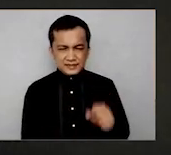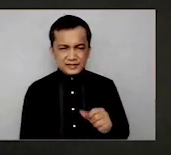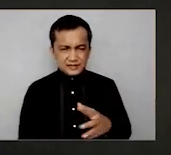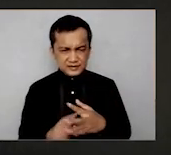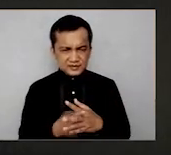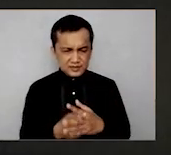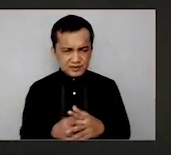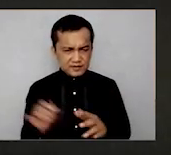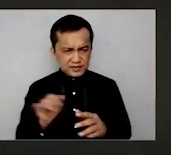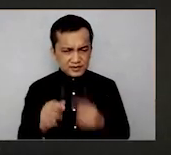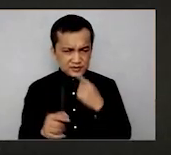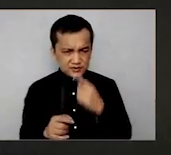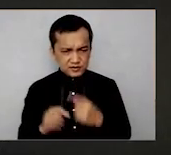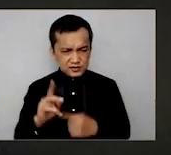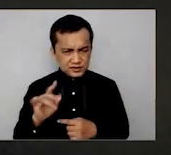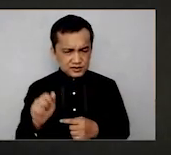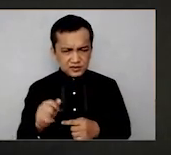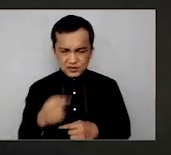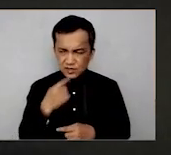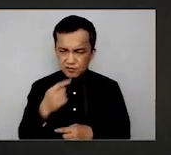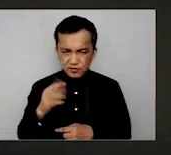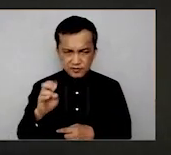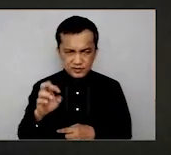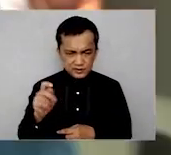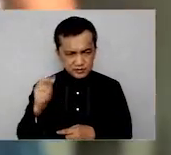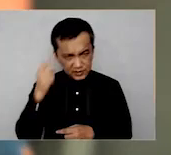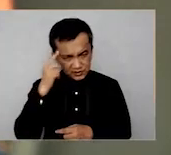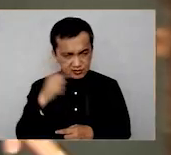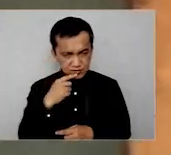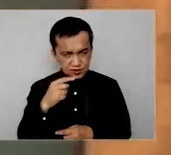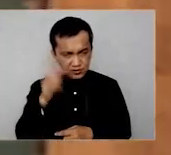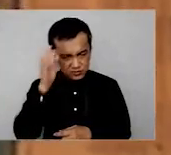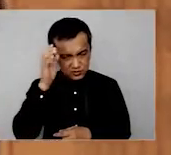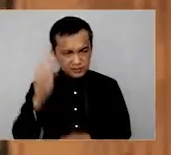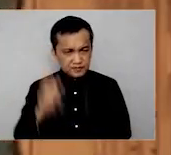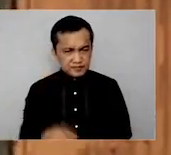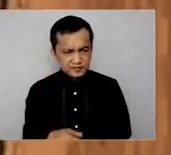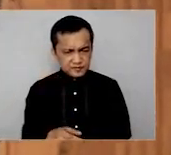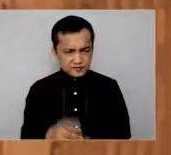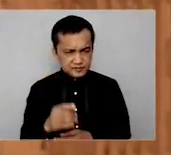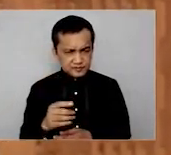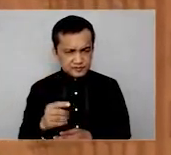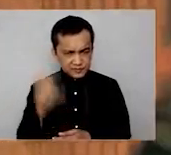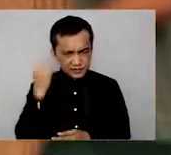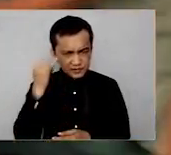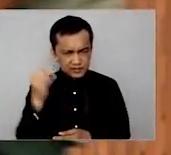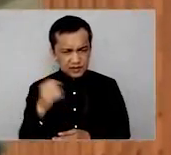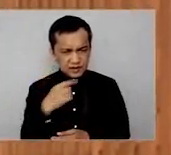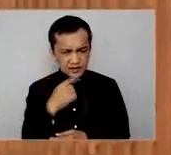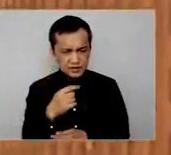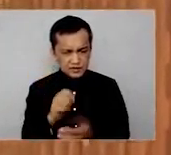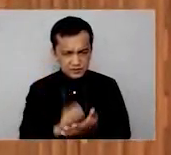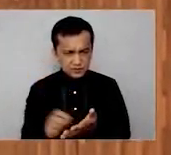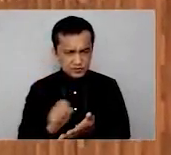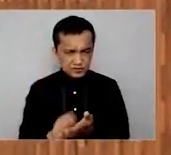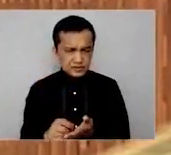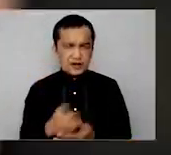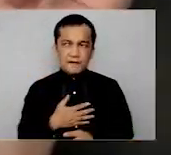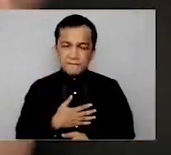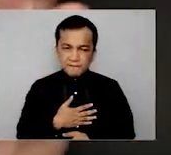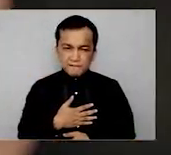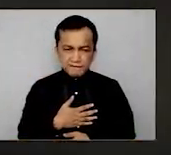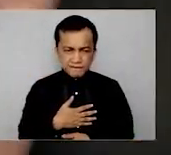parang may sinasabi ni Gerald. Alam mo, Bert, mayroon ako naisip na parang concept. So naisip niya na, sabi ko, sulat ko kaya yan. Tapos na